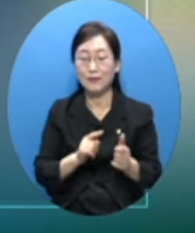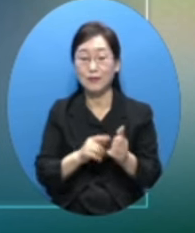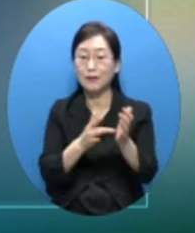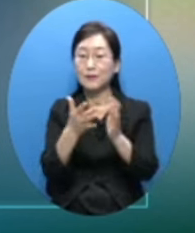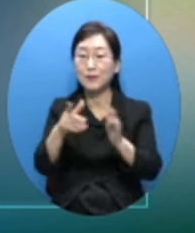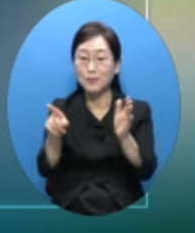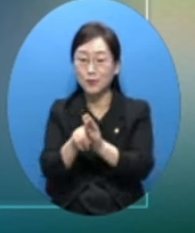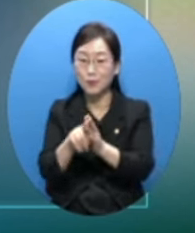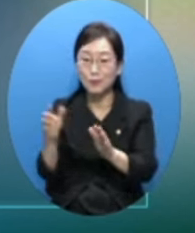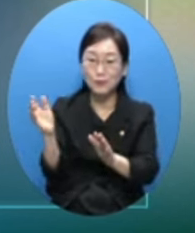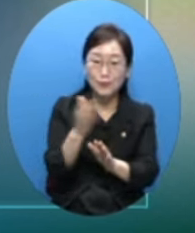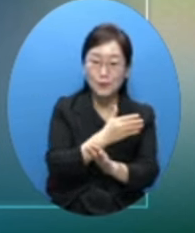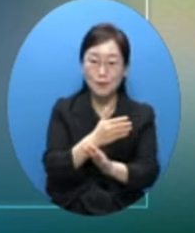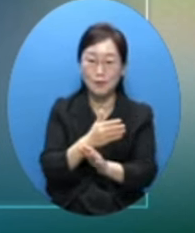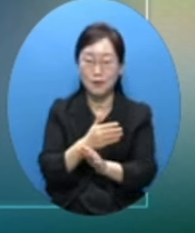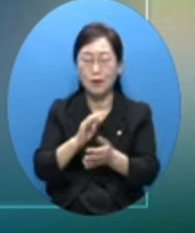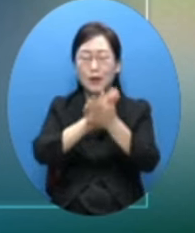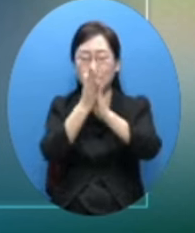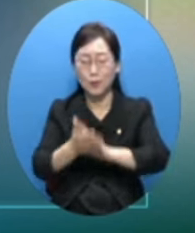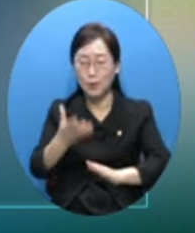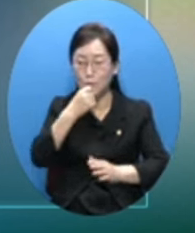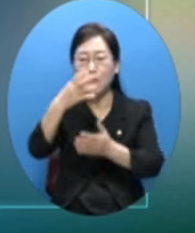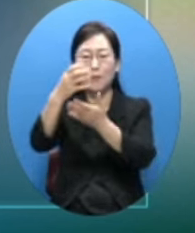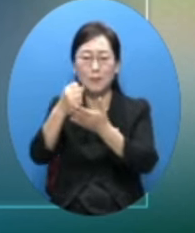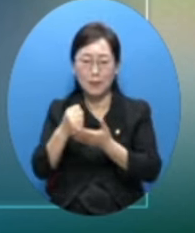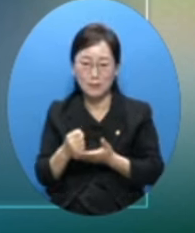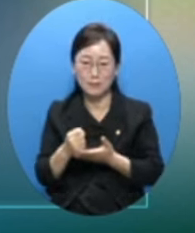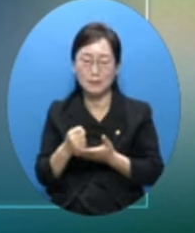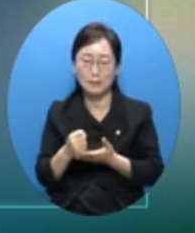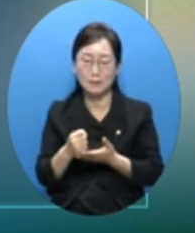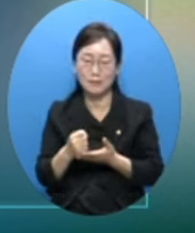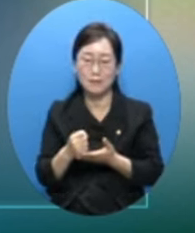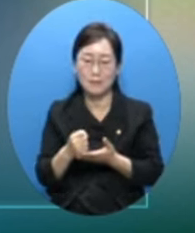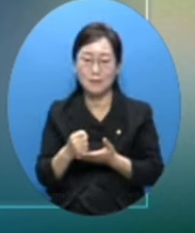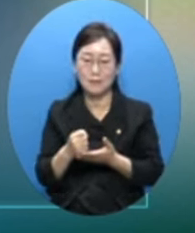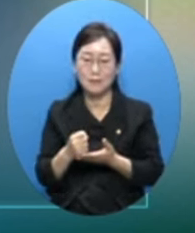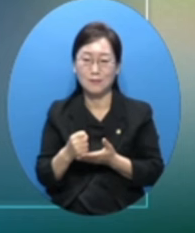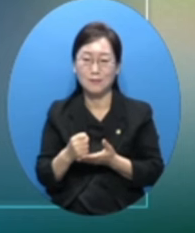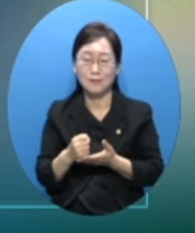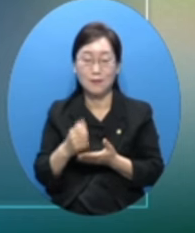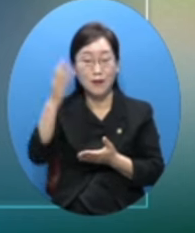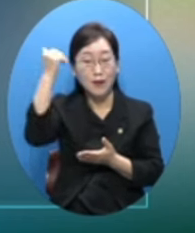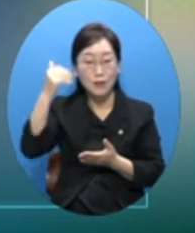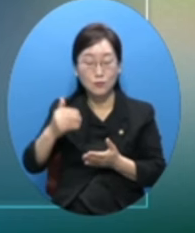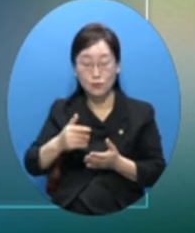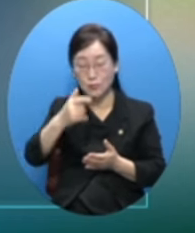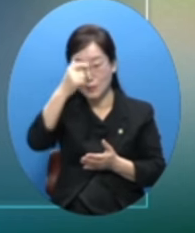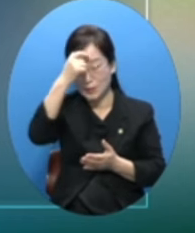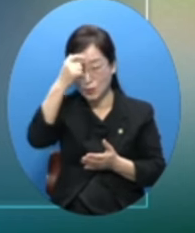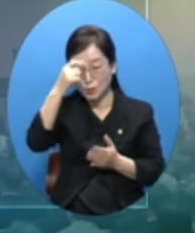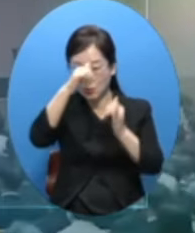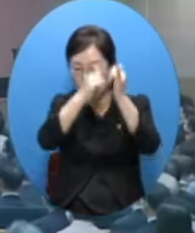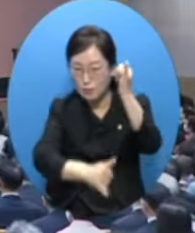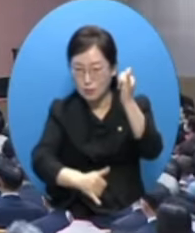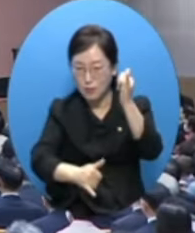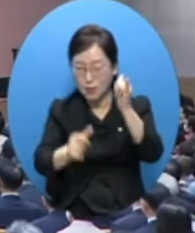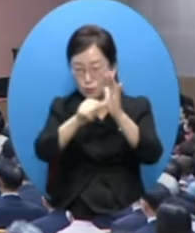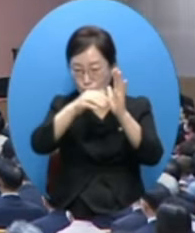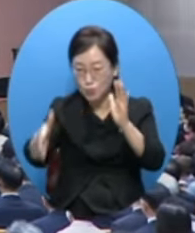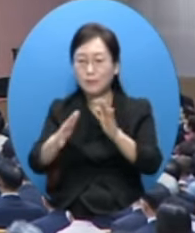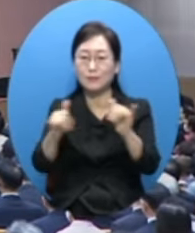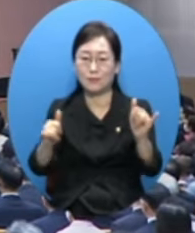운명이 바뀌어져서 복받은 인생을 살았고 한국 기독교 역사에 길 남는 귀한 목사님으로